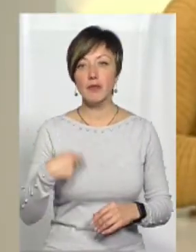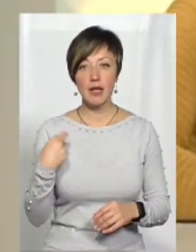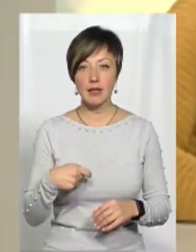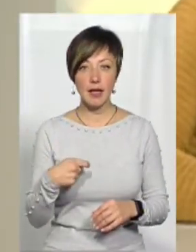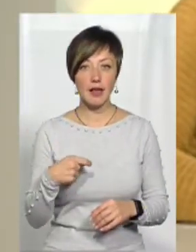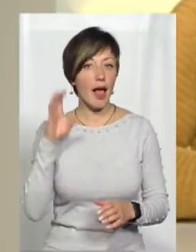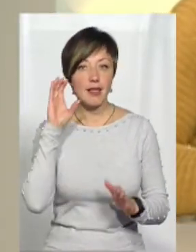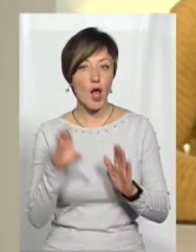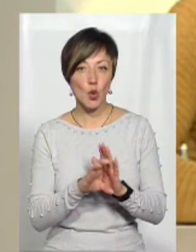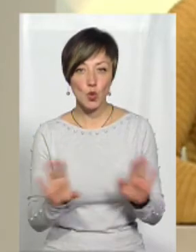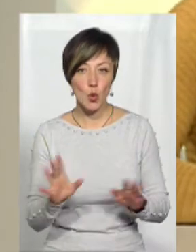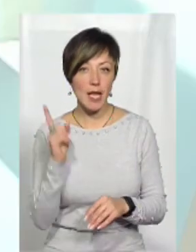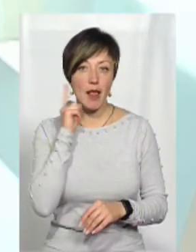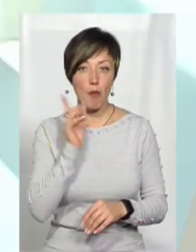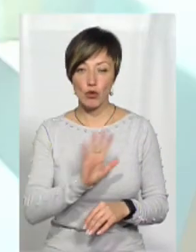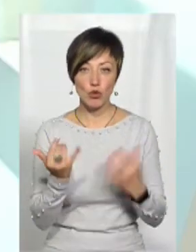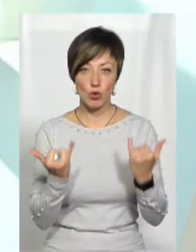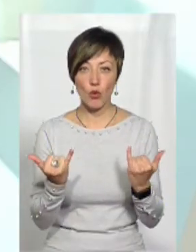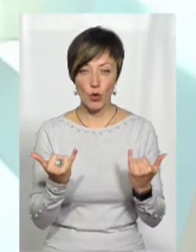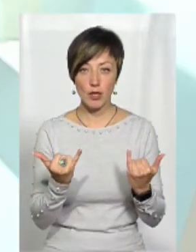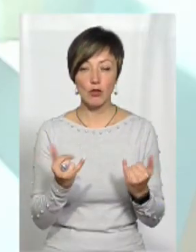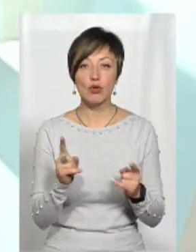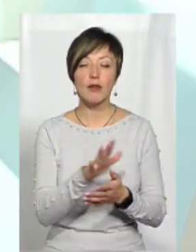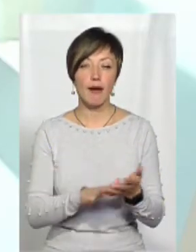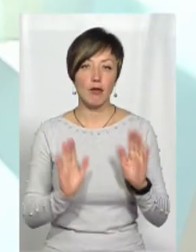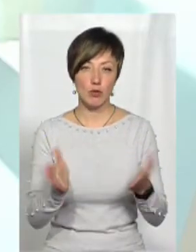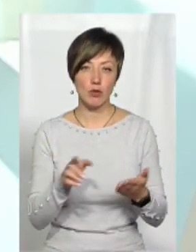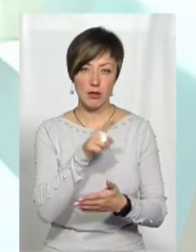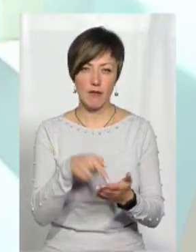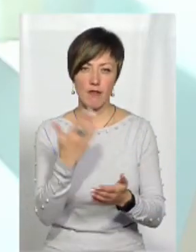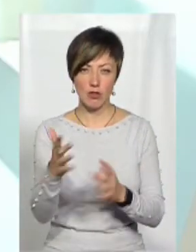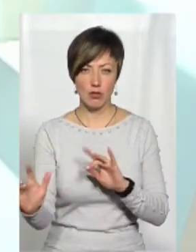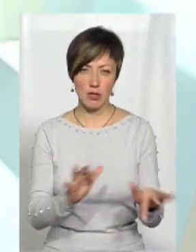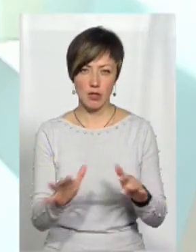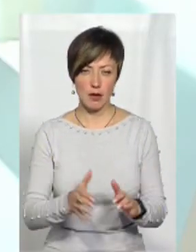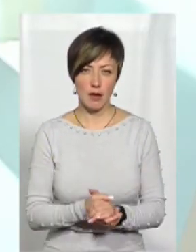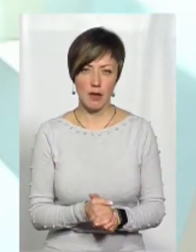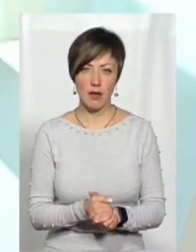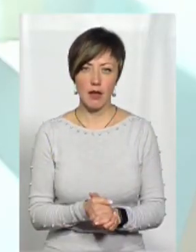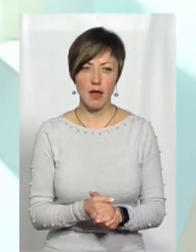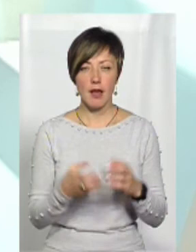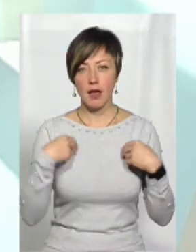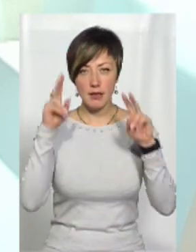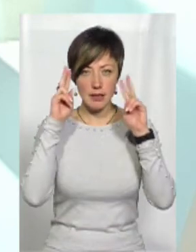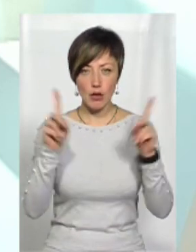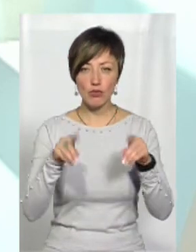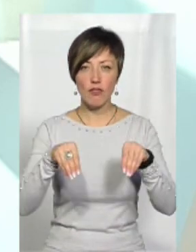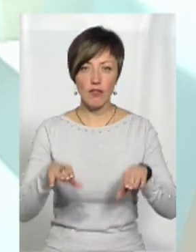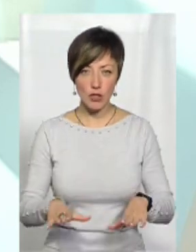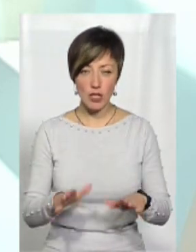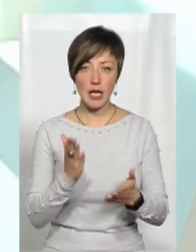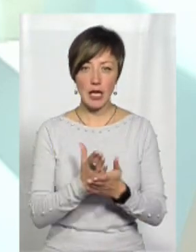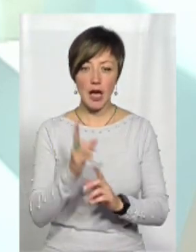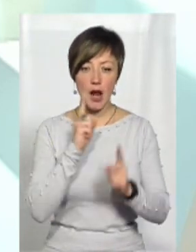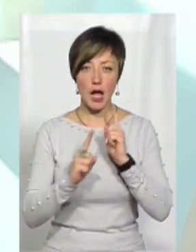не дослухається, не почує сьогоднішніх хмельницьких підприємців, що буде далі? Які ваші кроки? Ну, значить, підприємці, я не знаю, що вони вирішать. Там є